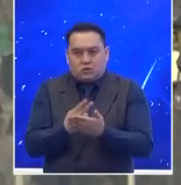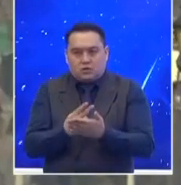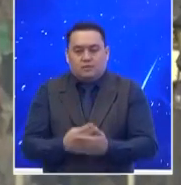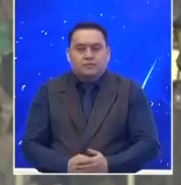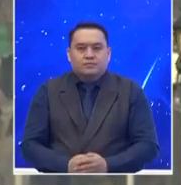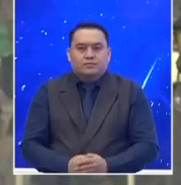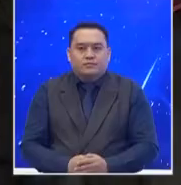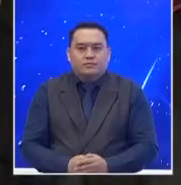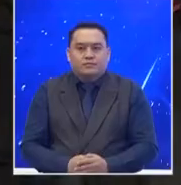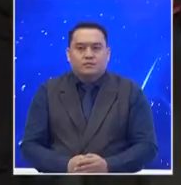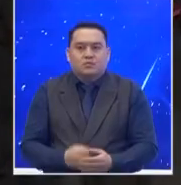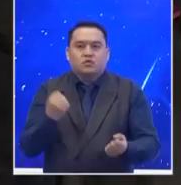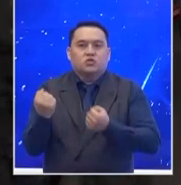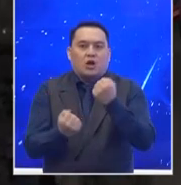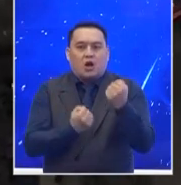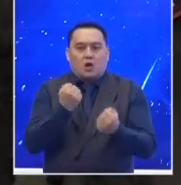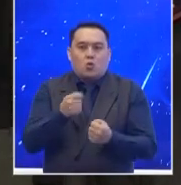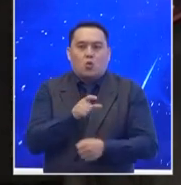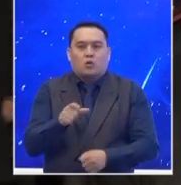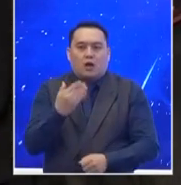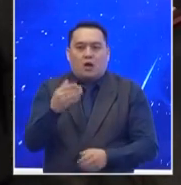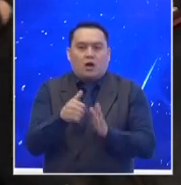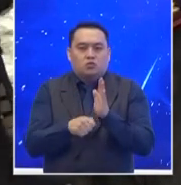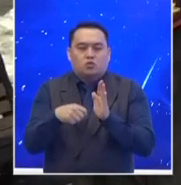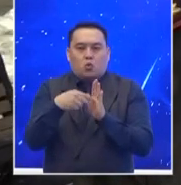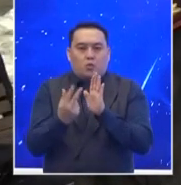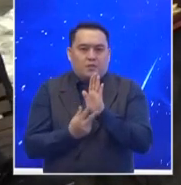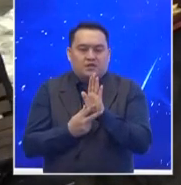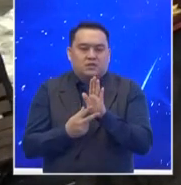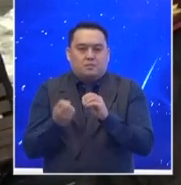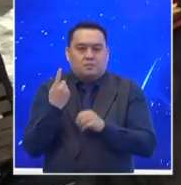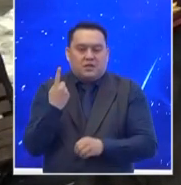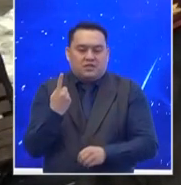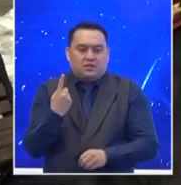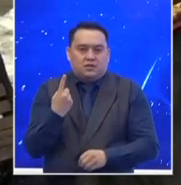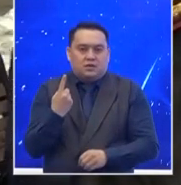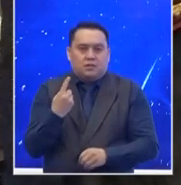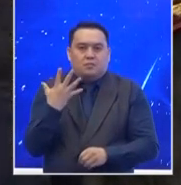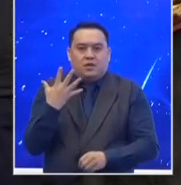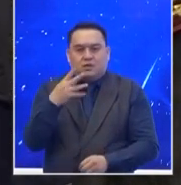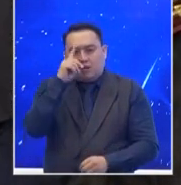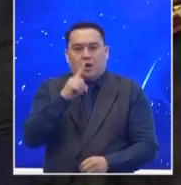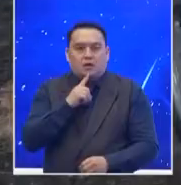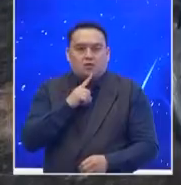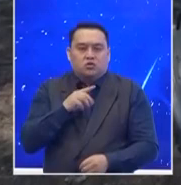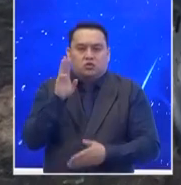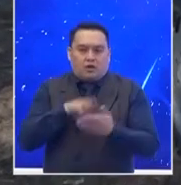енді жаяу жүргіншілер оларға 615 бабының 1-ші тармағы бойынша 5 айлық көрсеткіш